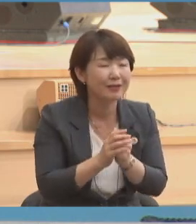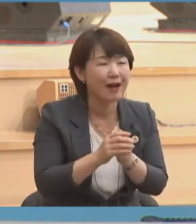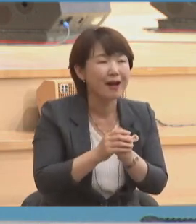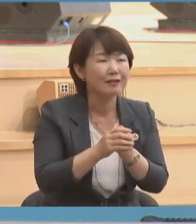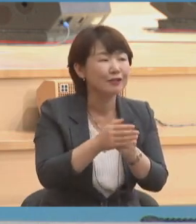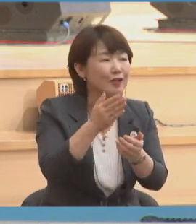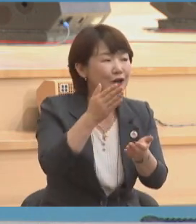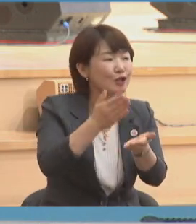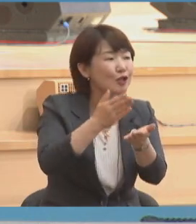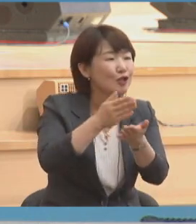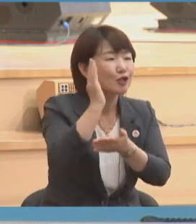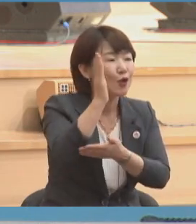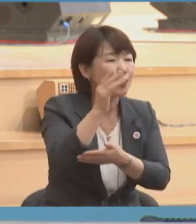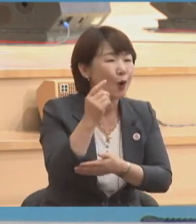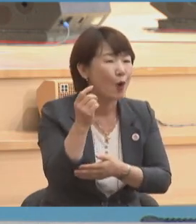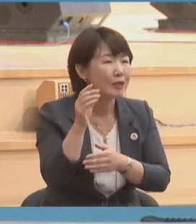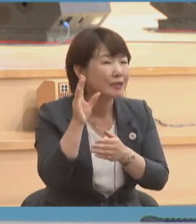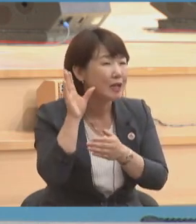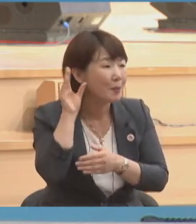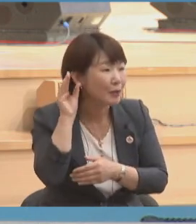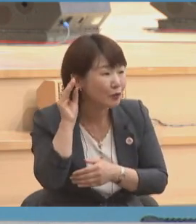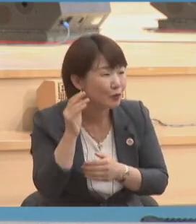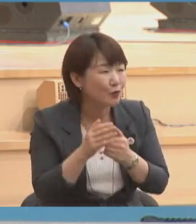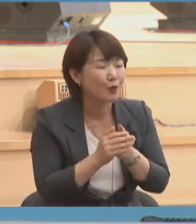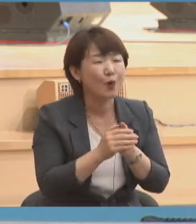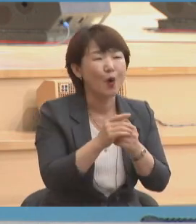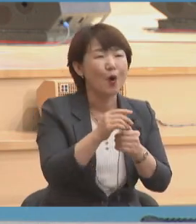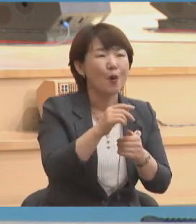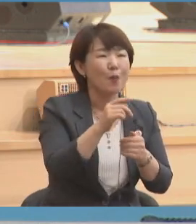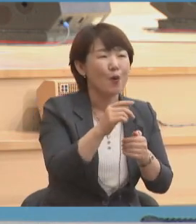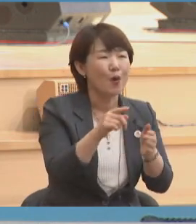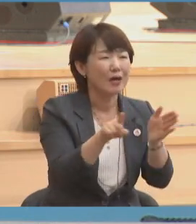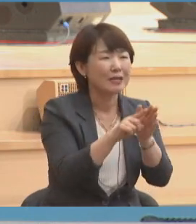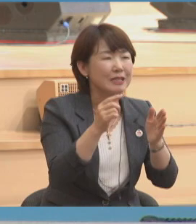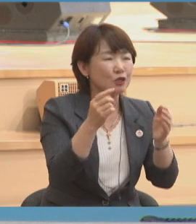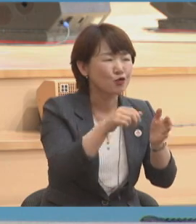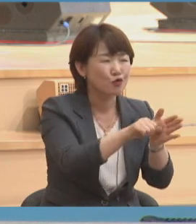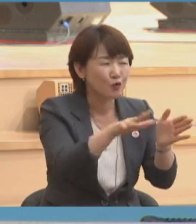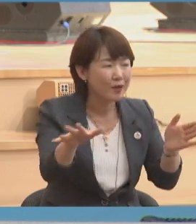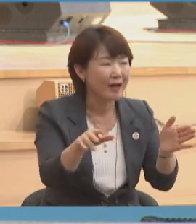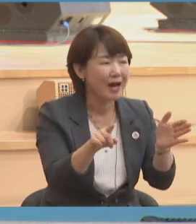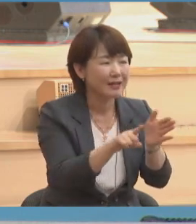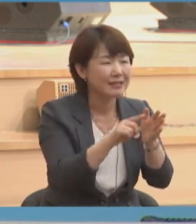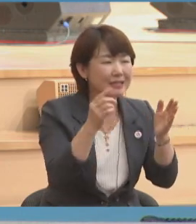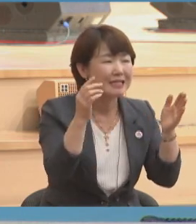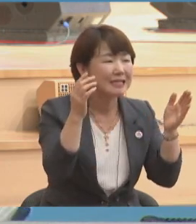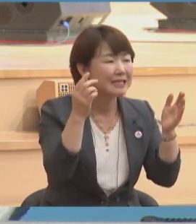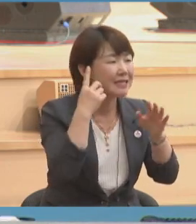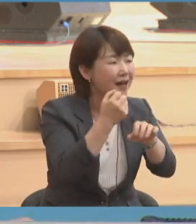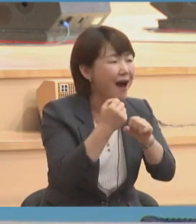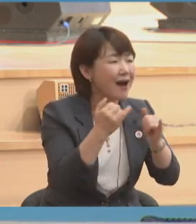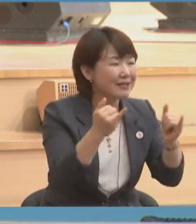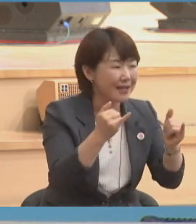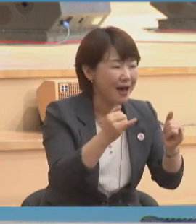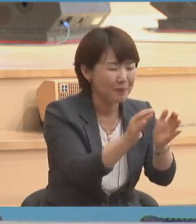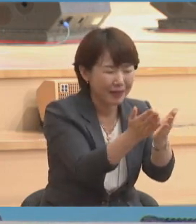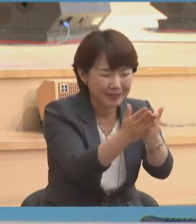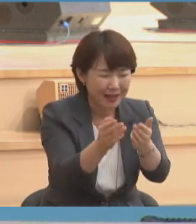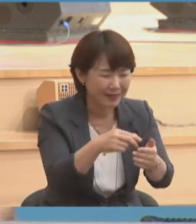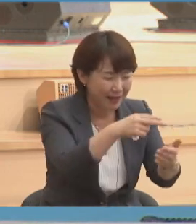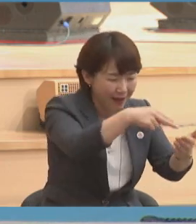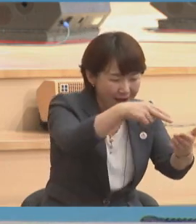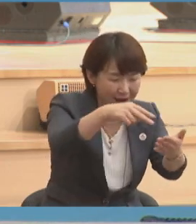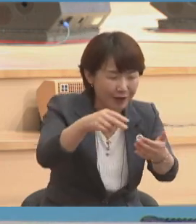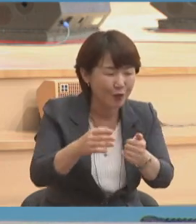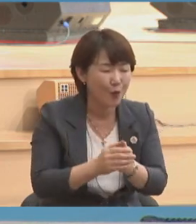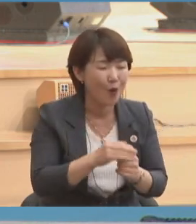종교개혁사의 위인들, 예를 들면 뭐 위클리프, 칼빈, 뭐 아브라함, 카이퍼 이런 사람들 책을 싸그리 다 탐독하고 한국